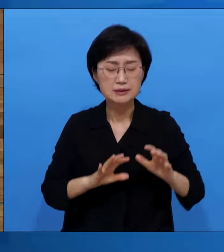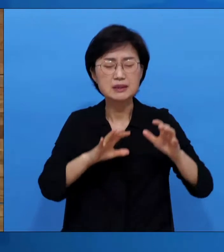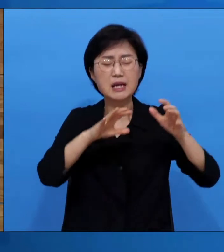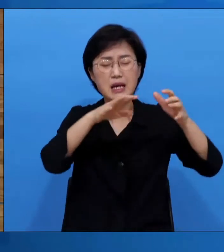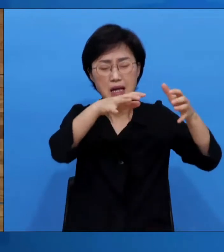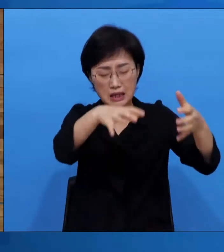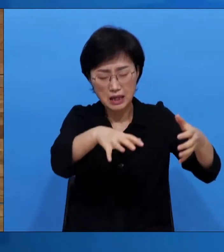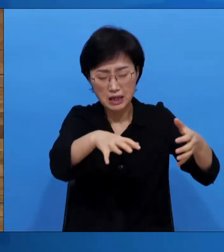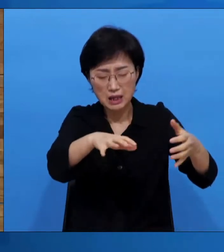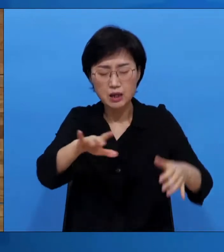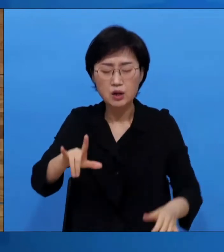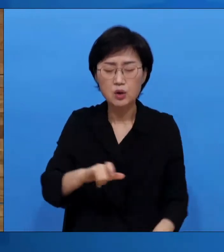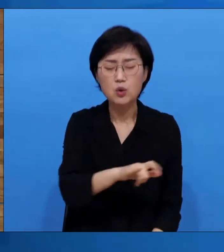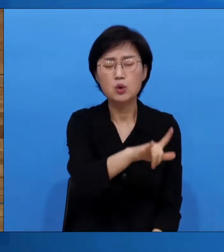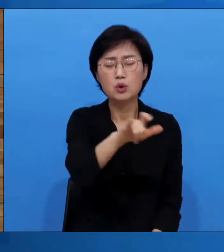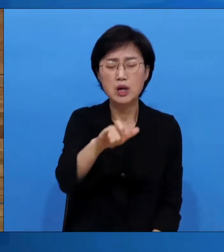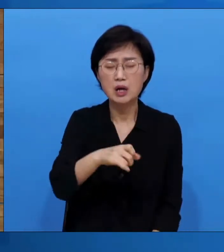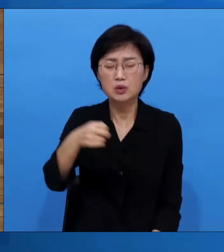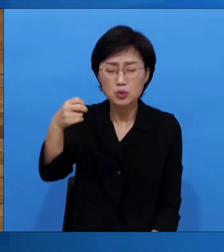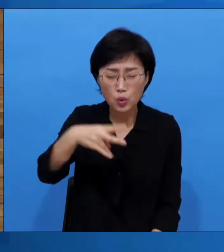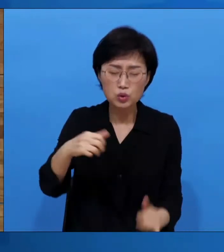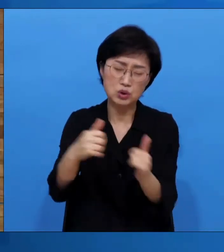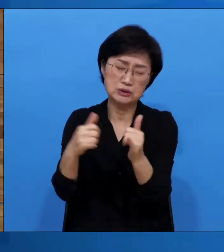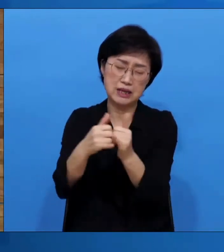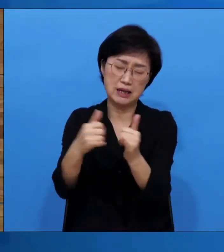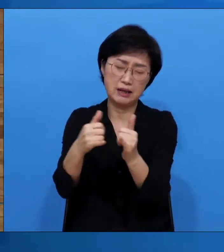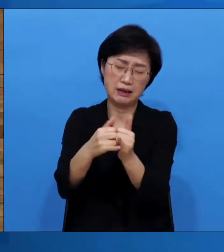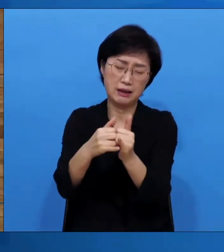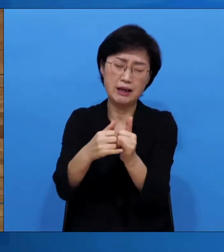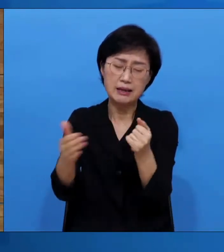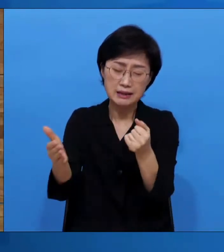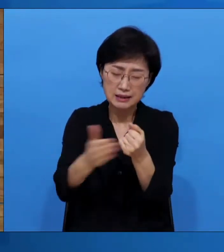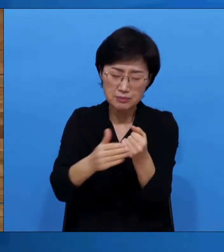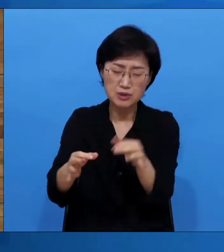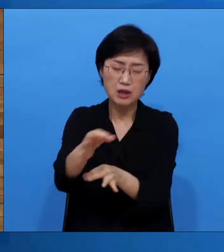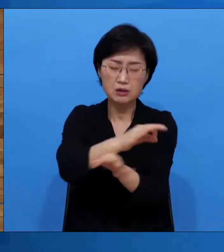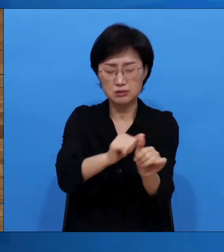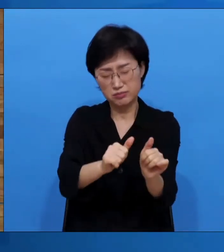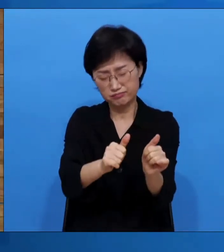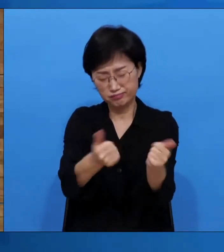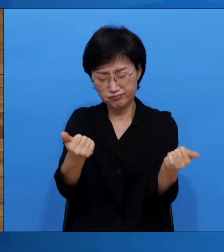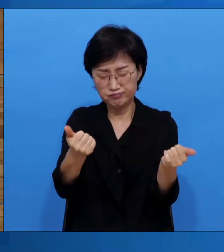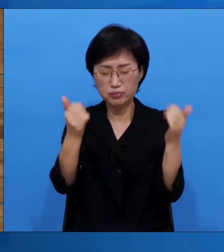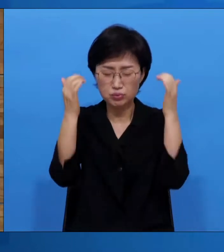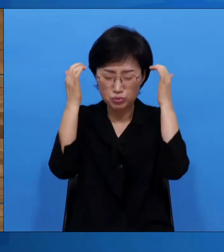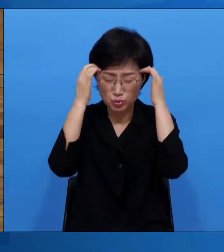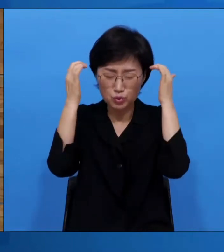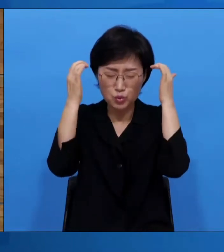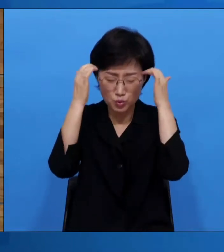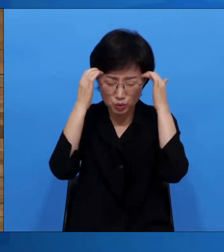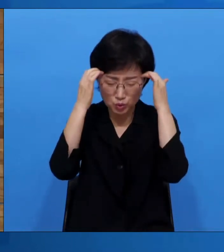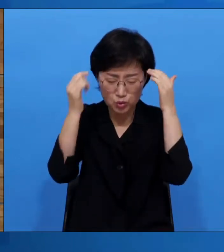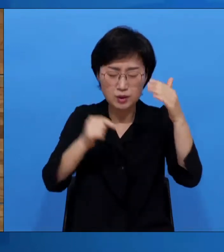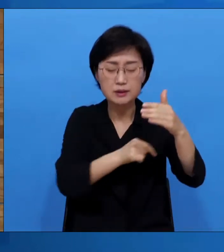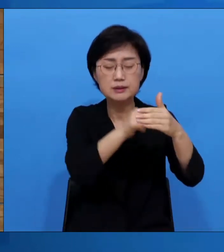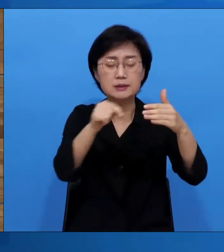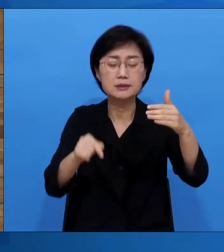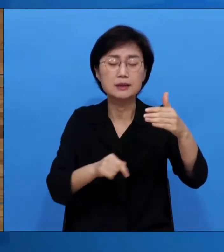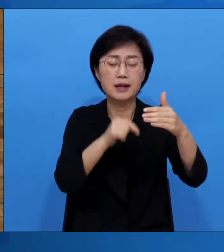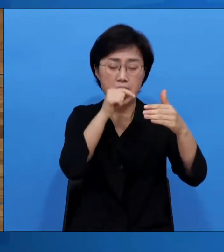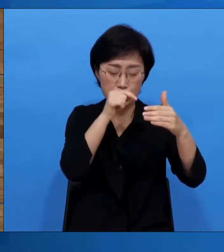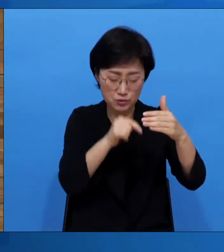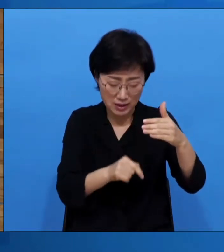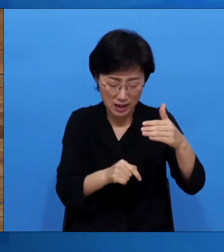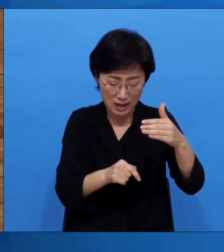세계가 코로나와 전쟁으로 경제가 무너지는 진동 속에서 하나님의 자녀와 전도자를 지켜주시고 보호하여